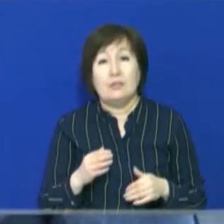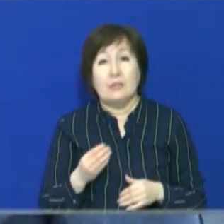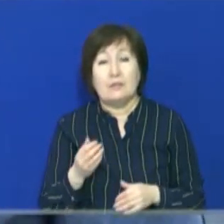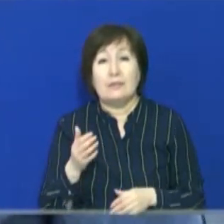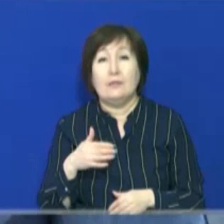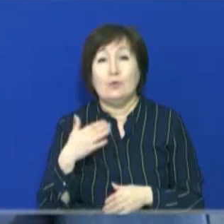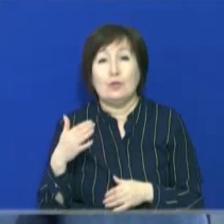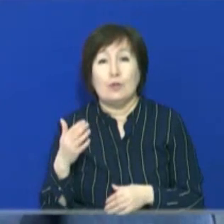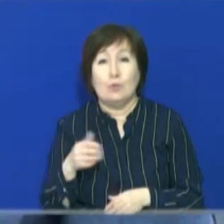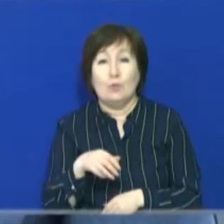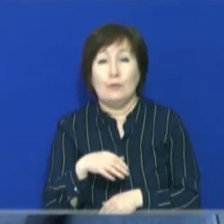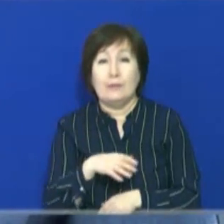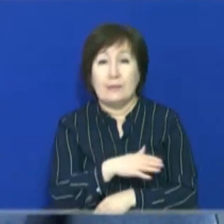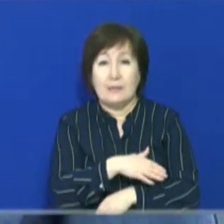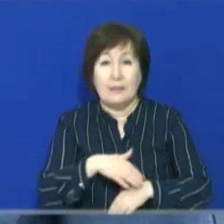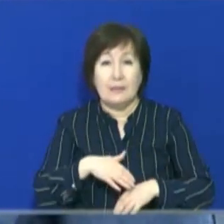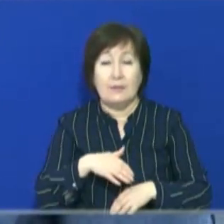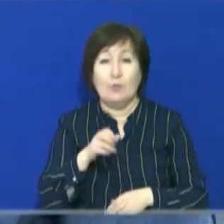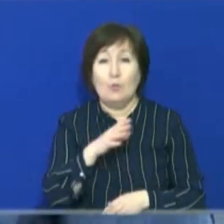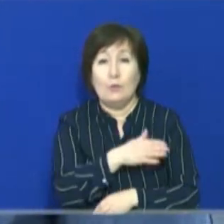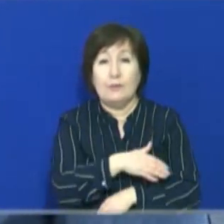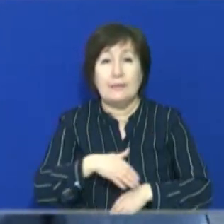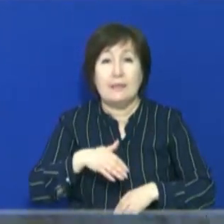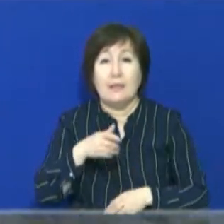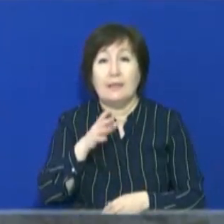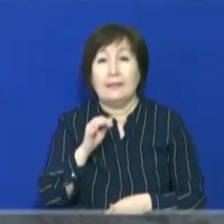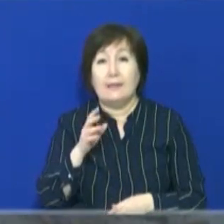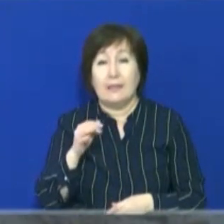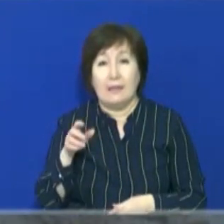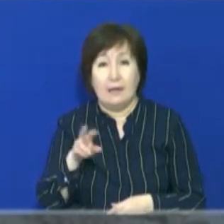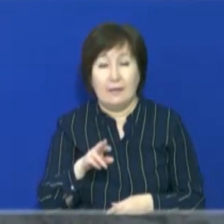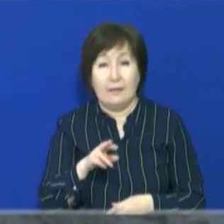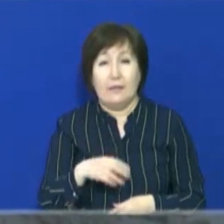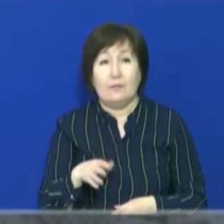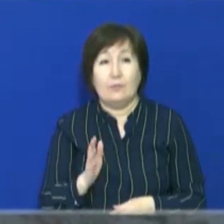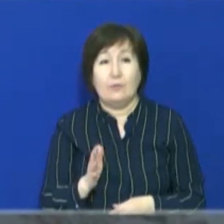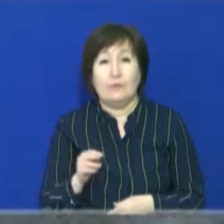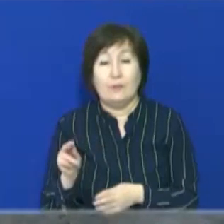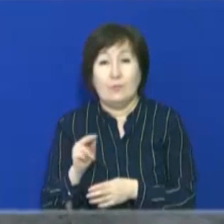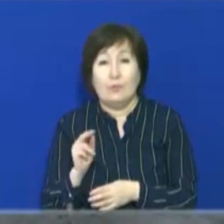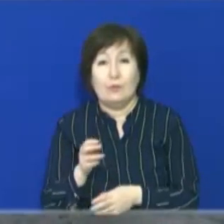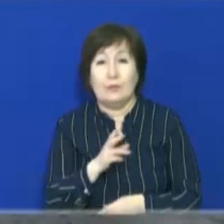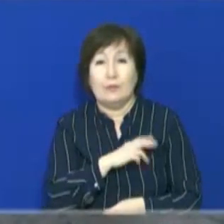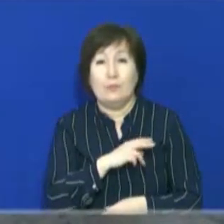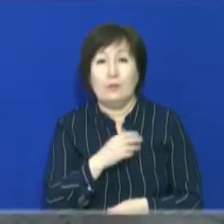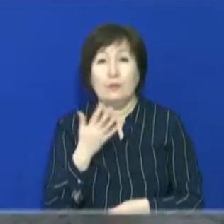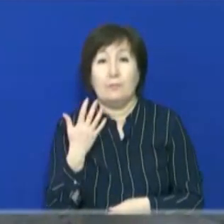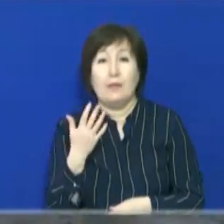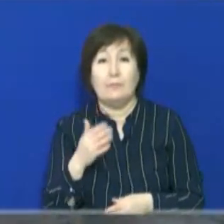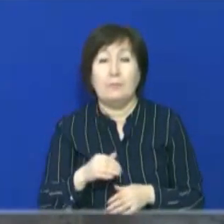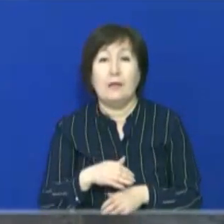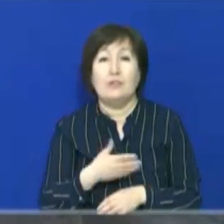Кренкеля. Ее протяженность 150 метров, на ней тоже щебень, гравий. В ремонтных работах задействовано 5 большегрузов, грейдер